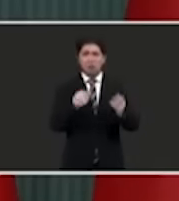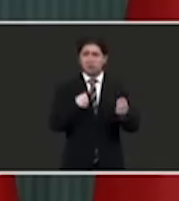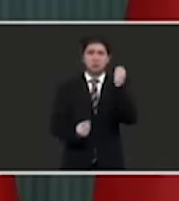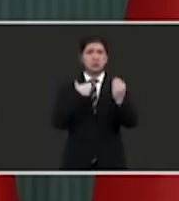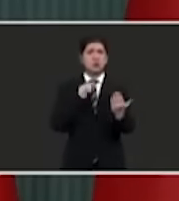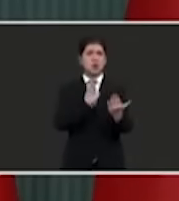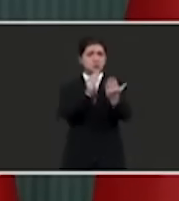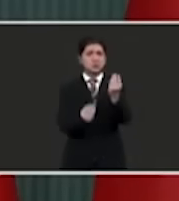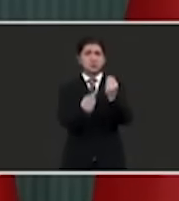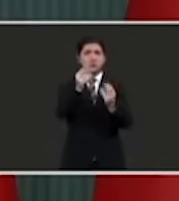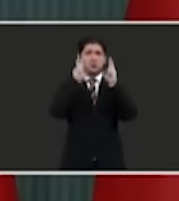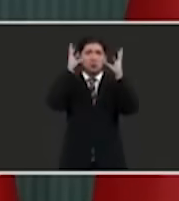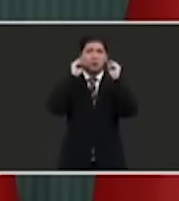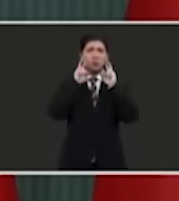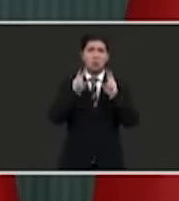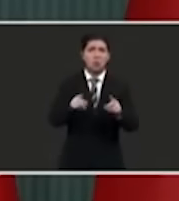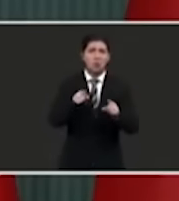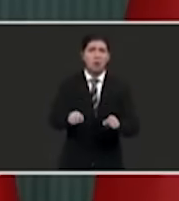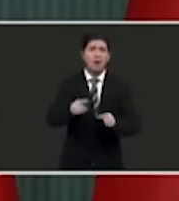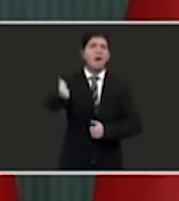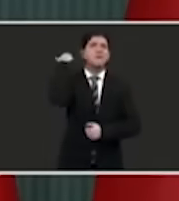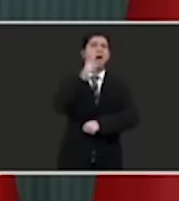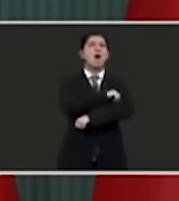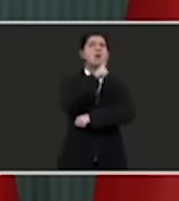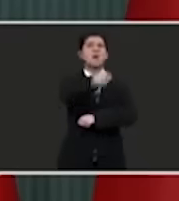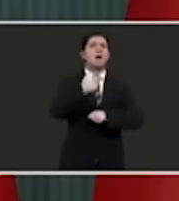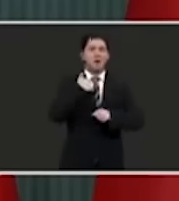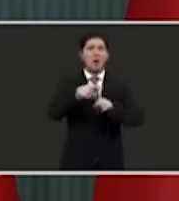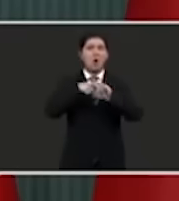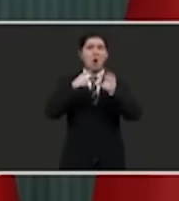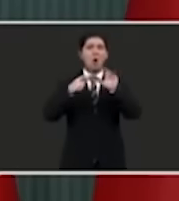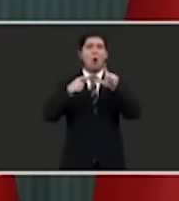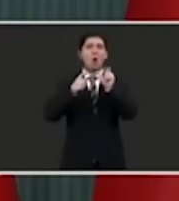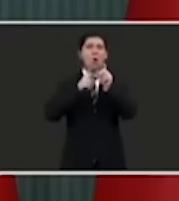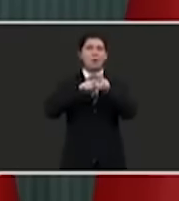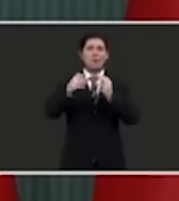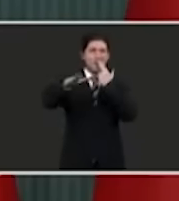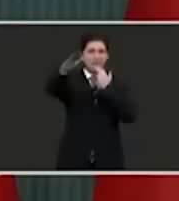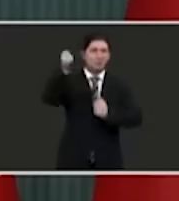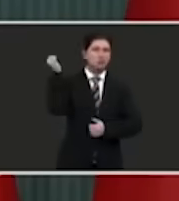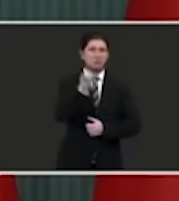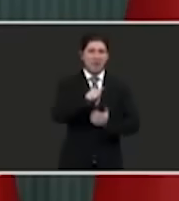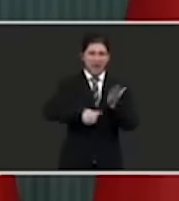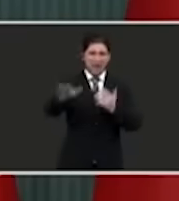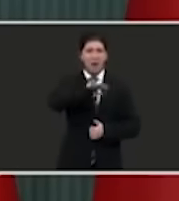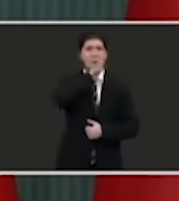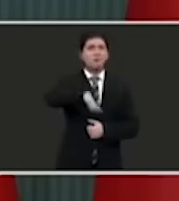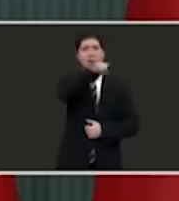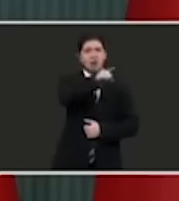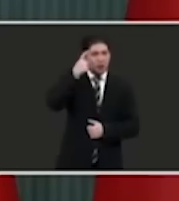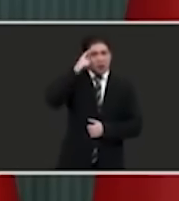karşıyayız. Holokost utancı Avrupalı liderleri adeta esir almış